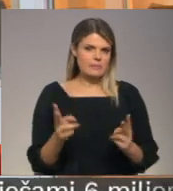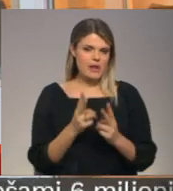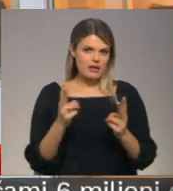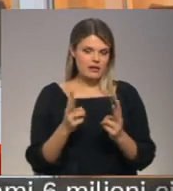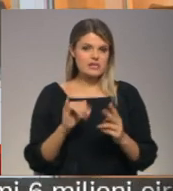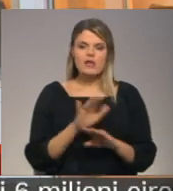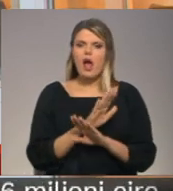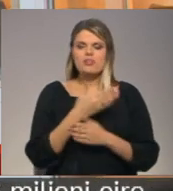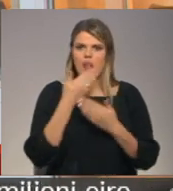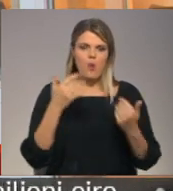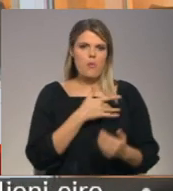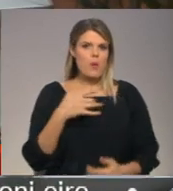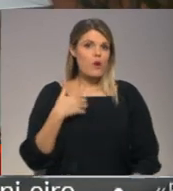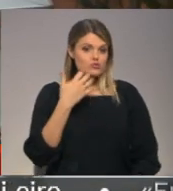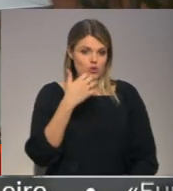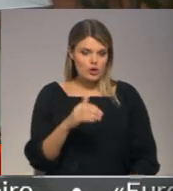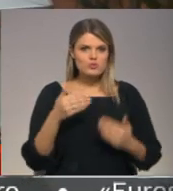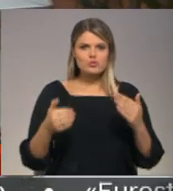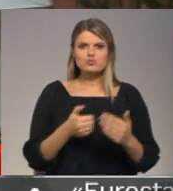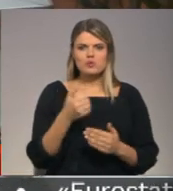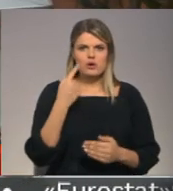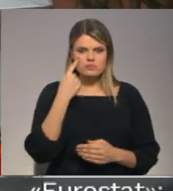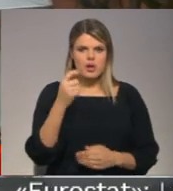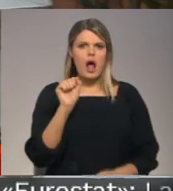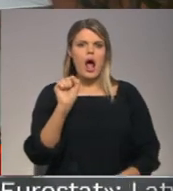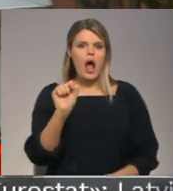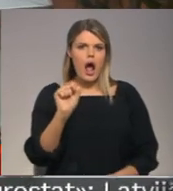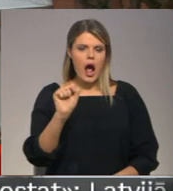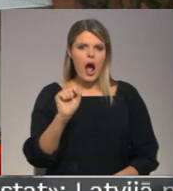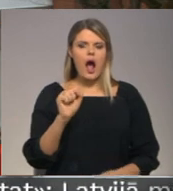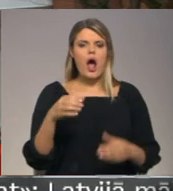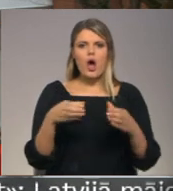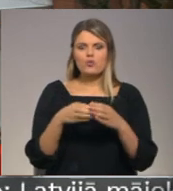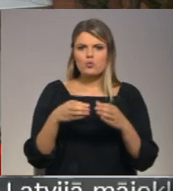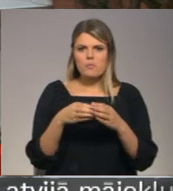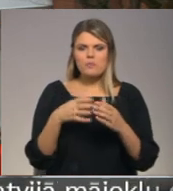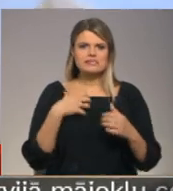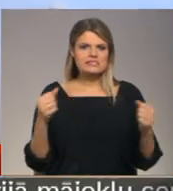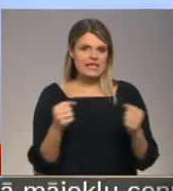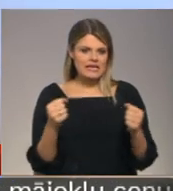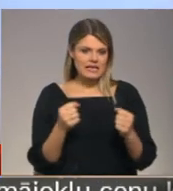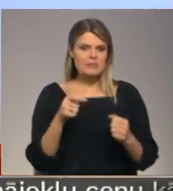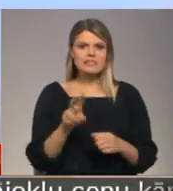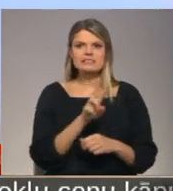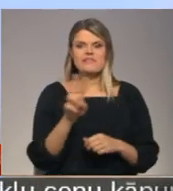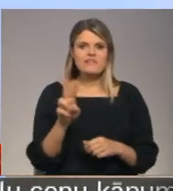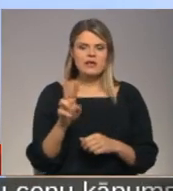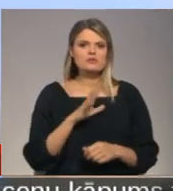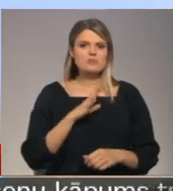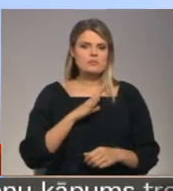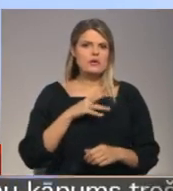plaušu karsonis. Šogad pārsvarā dominē A-tipa gripa ar H1N1 apakštipu. Šī vīrusa lielais uzvaras gājiens